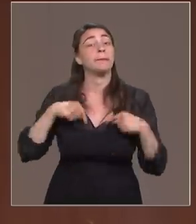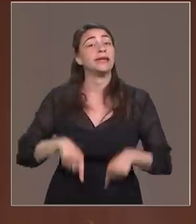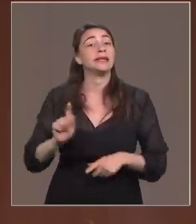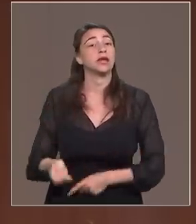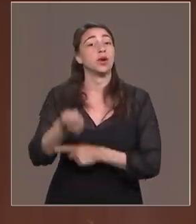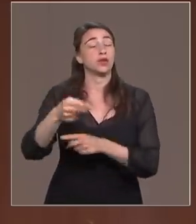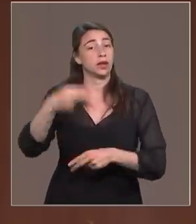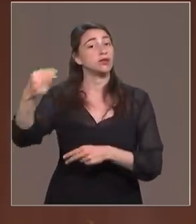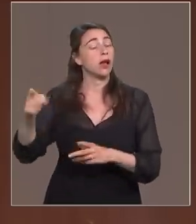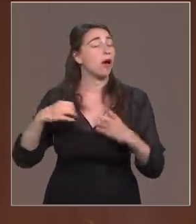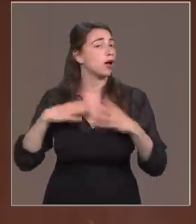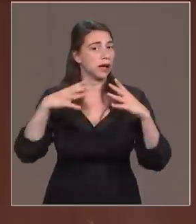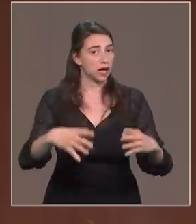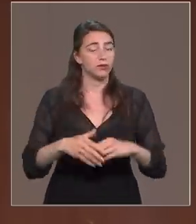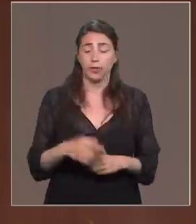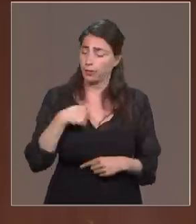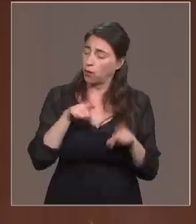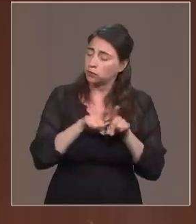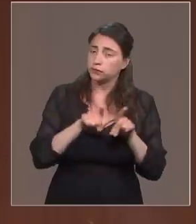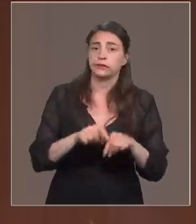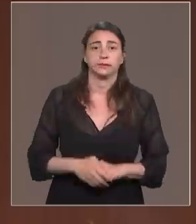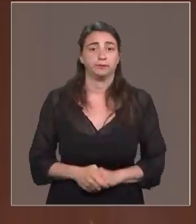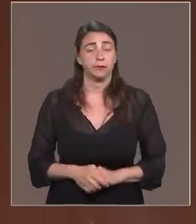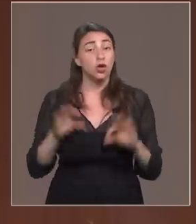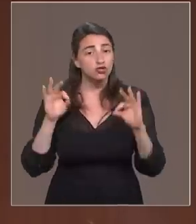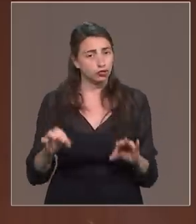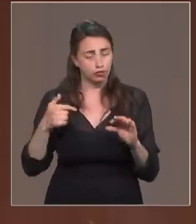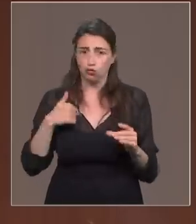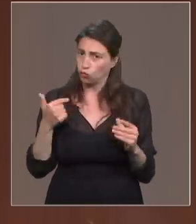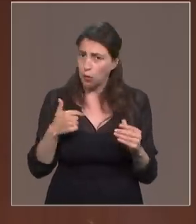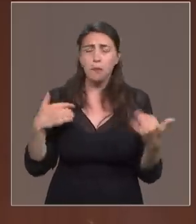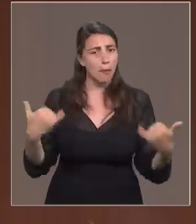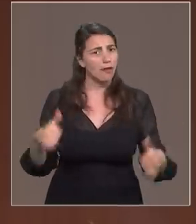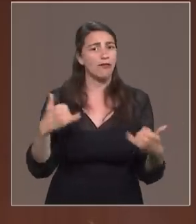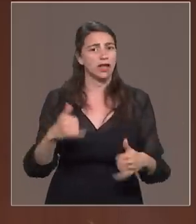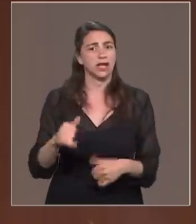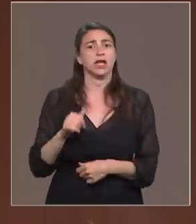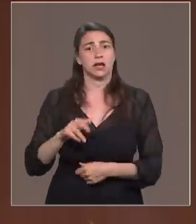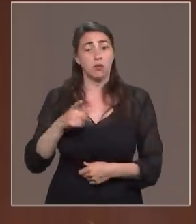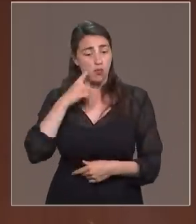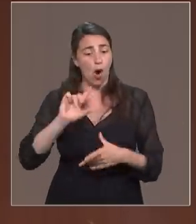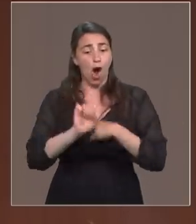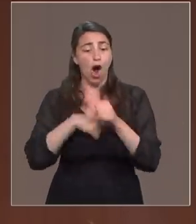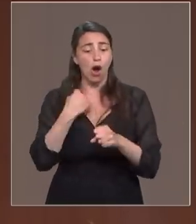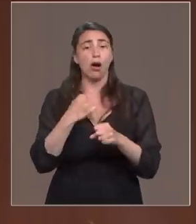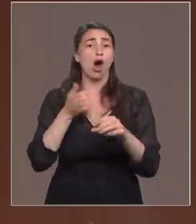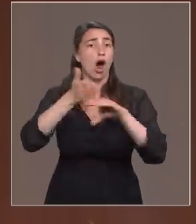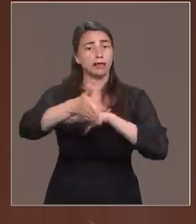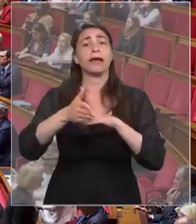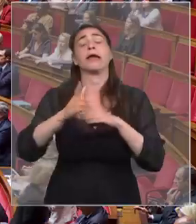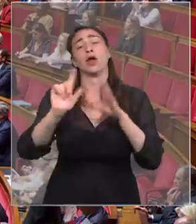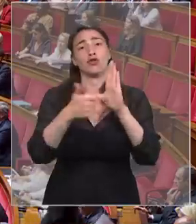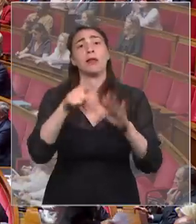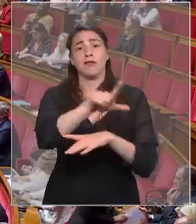loin. Nous allons faire de la lutte contre le harcèlement la priorité absolue de la rentrée 2023.